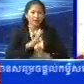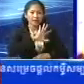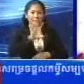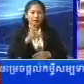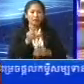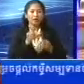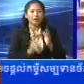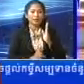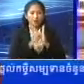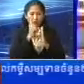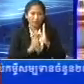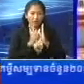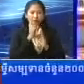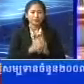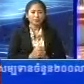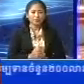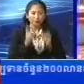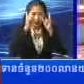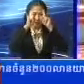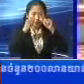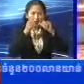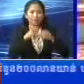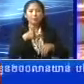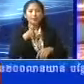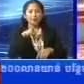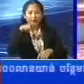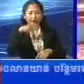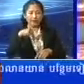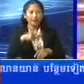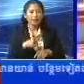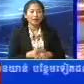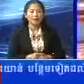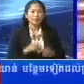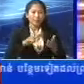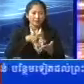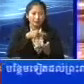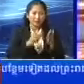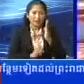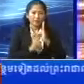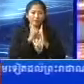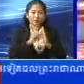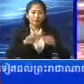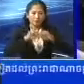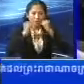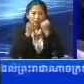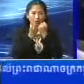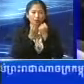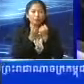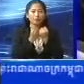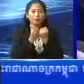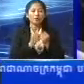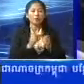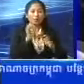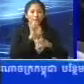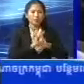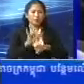ឲ្យកាន់តែមានភាពរីកចម្រើនអាយុដំបណ្ឌិតបានមានប្រសាសន៍ទៀតថាចម្ពោះមជ្ឈមណ្ឌលអភិវឌ្ឍសង្គមពោសិនជ័យគឺ